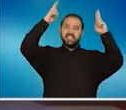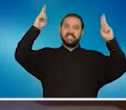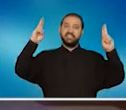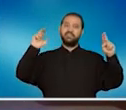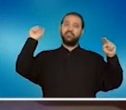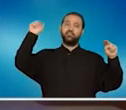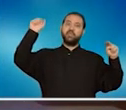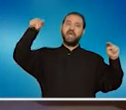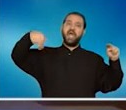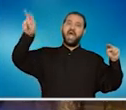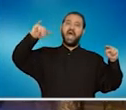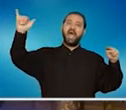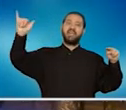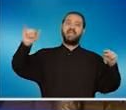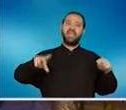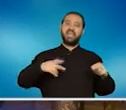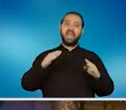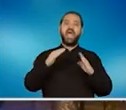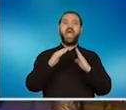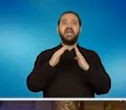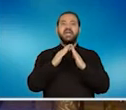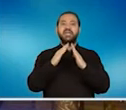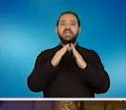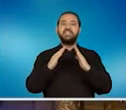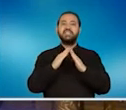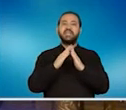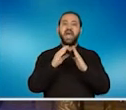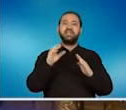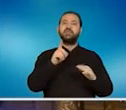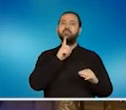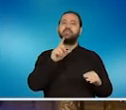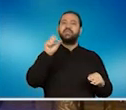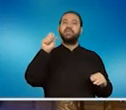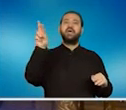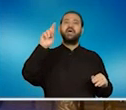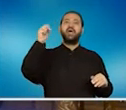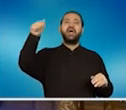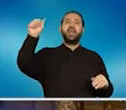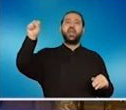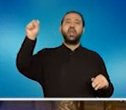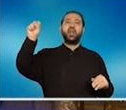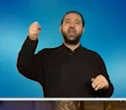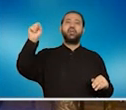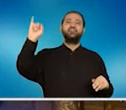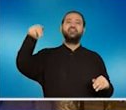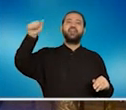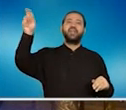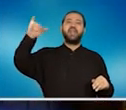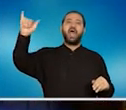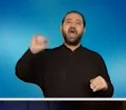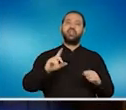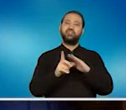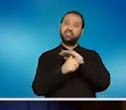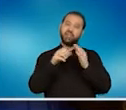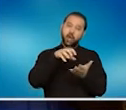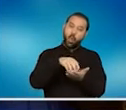la Rășinari. Și din căsuța aceea s-a ajuns acum și din mausoleul